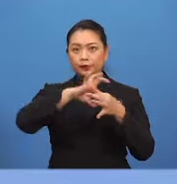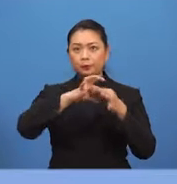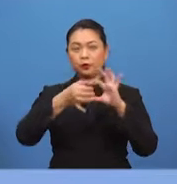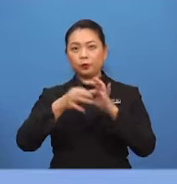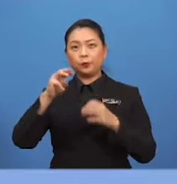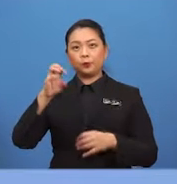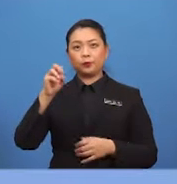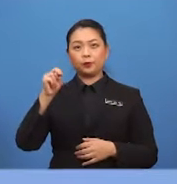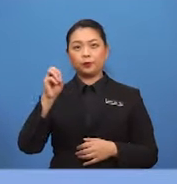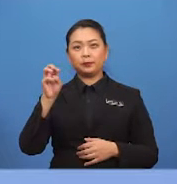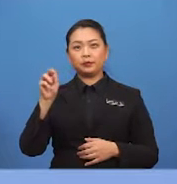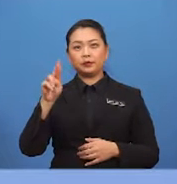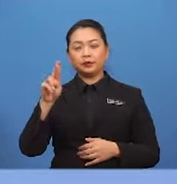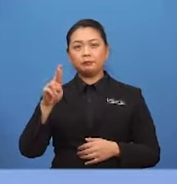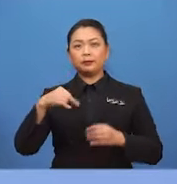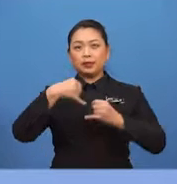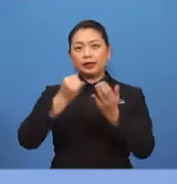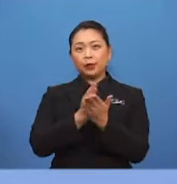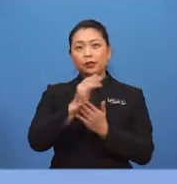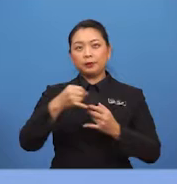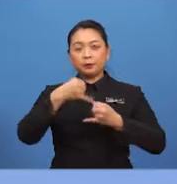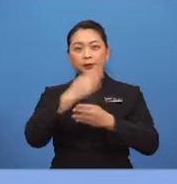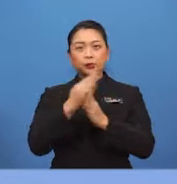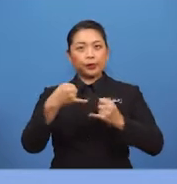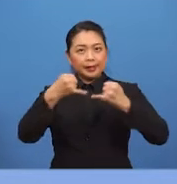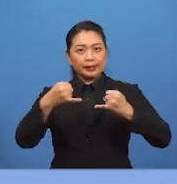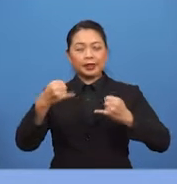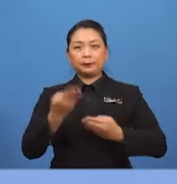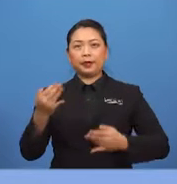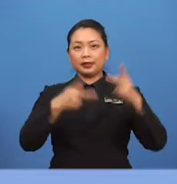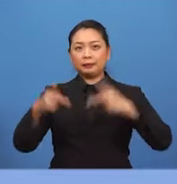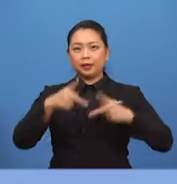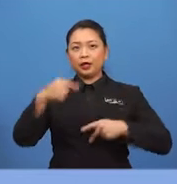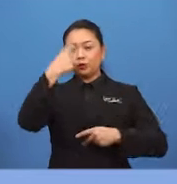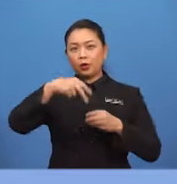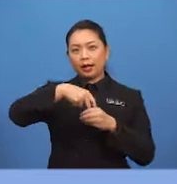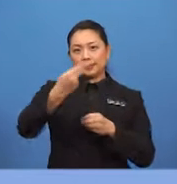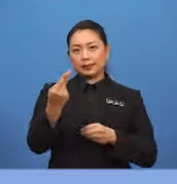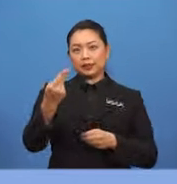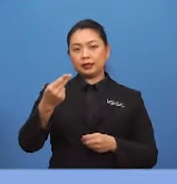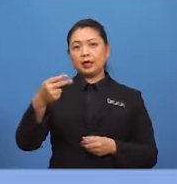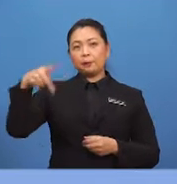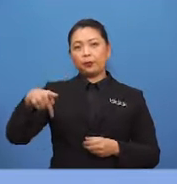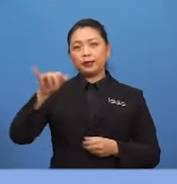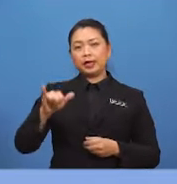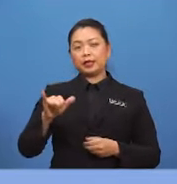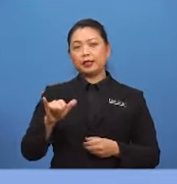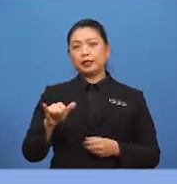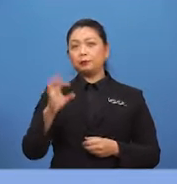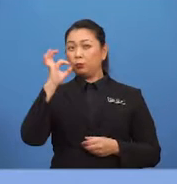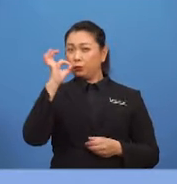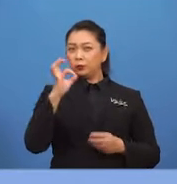monomer melalui pembentukan ikatan kimia untuk menghasilkan polimer